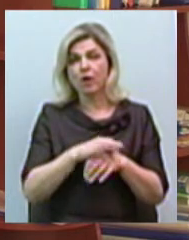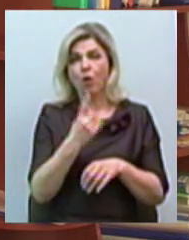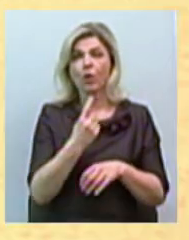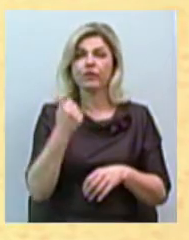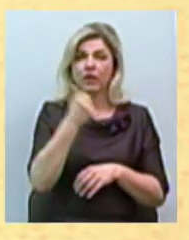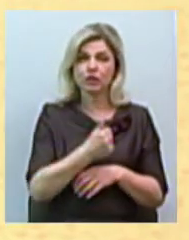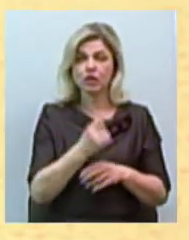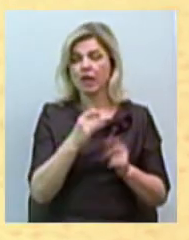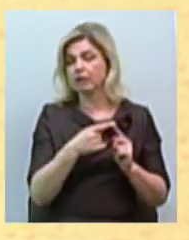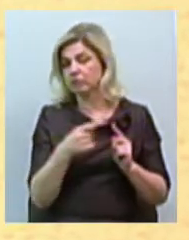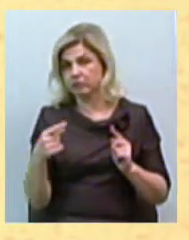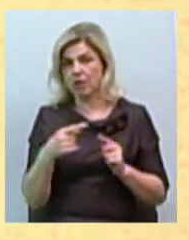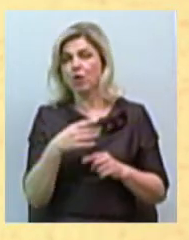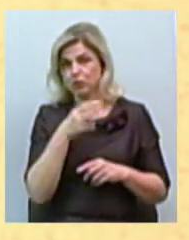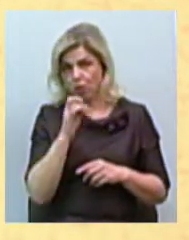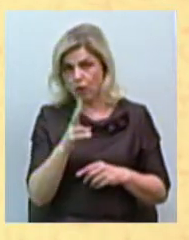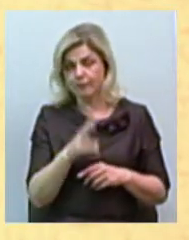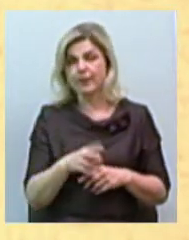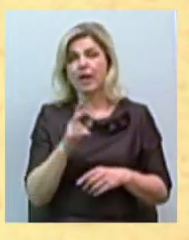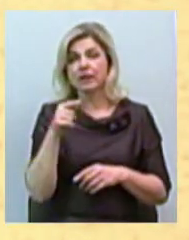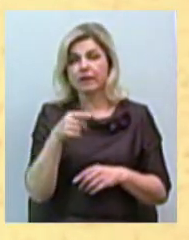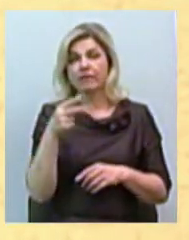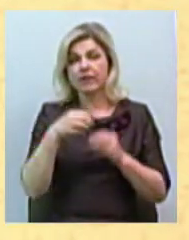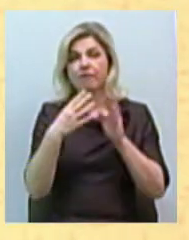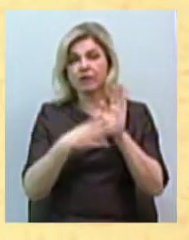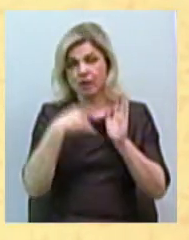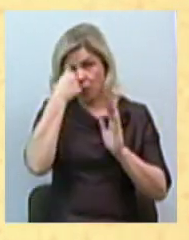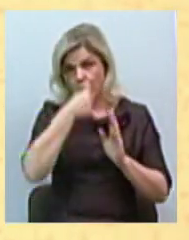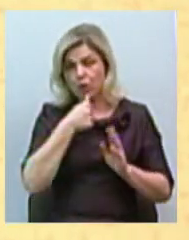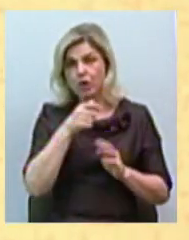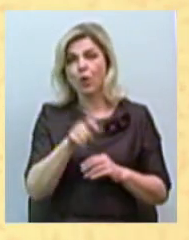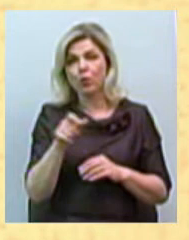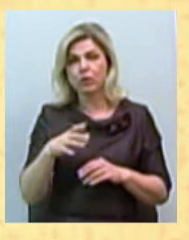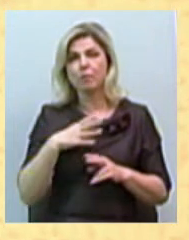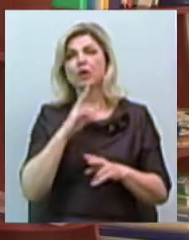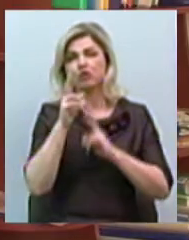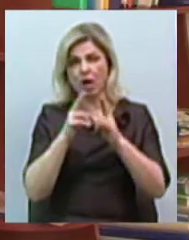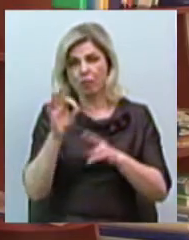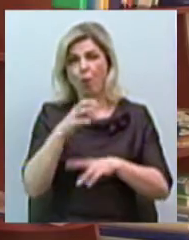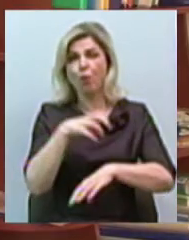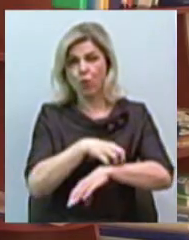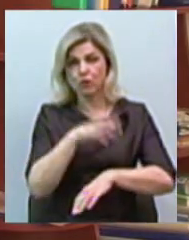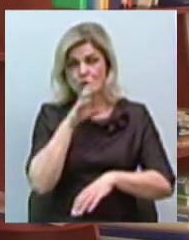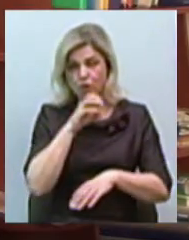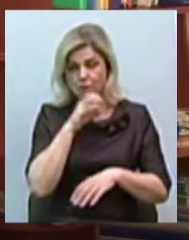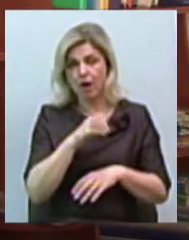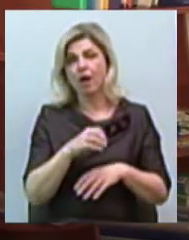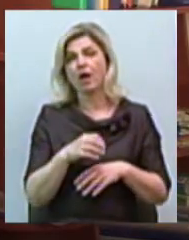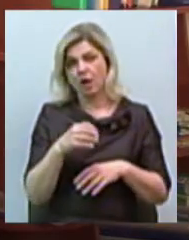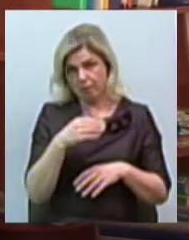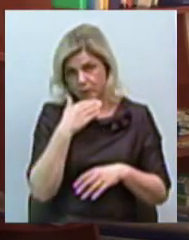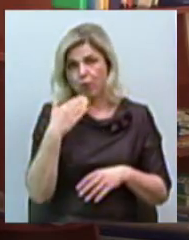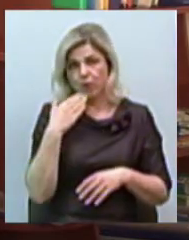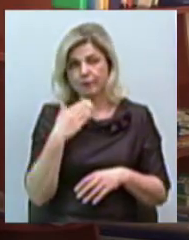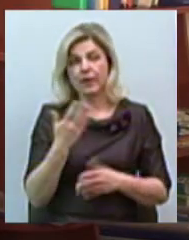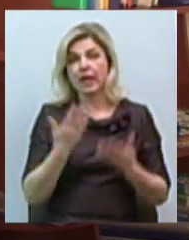різних факторів. У 2019 році до лікарні звернулось близько 2000 містян з укусами від тварин. Якщо звернення